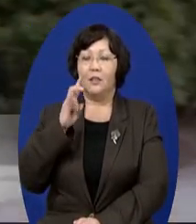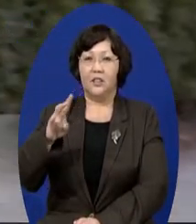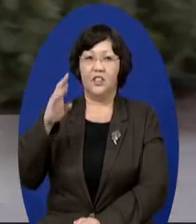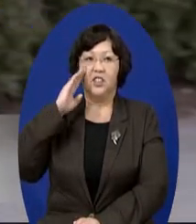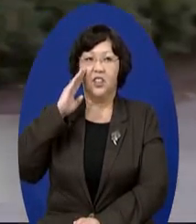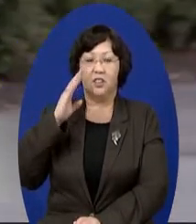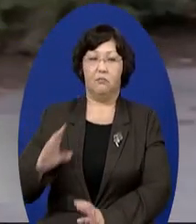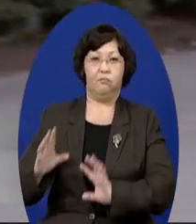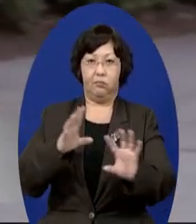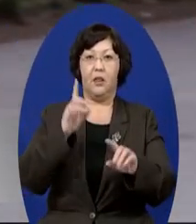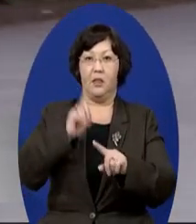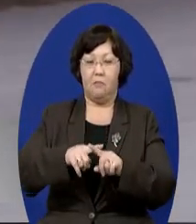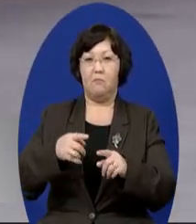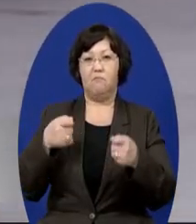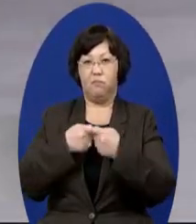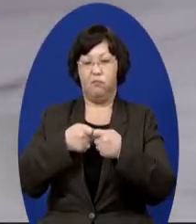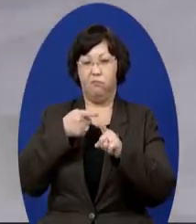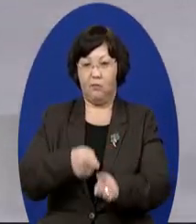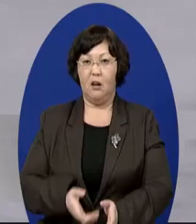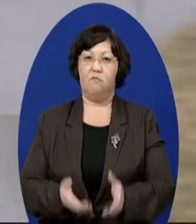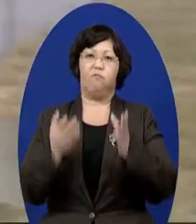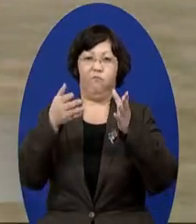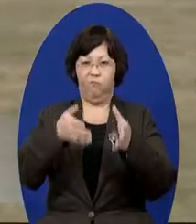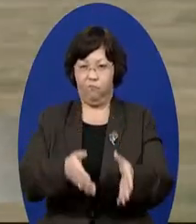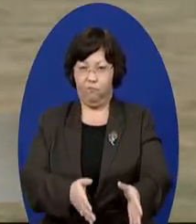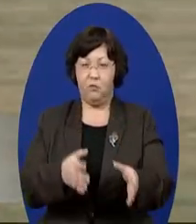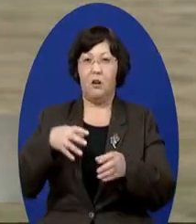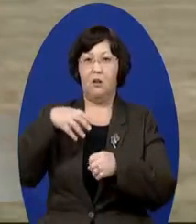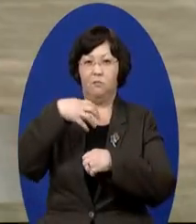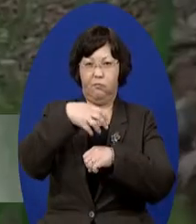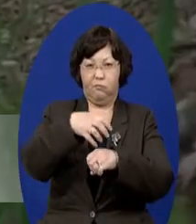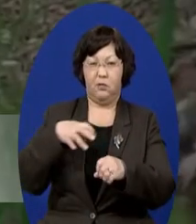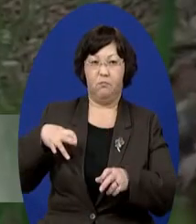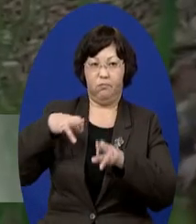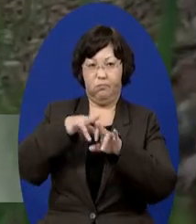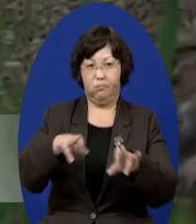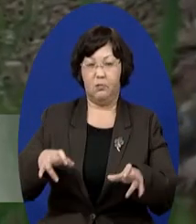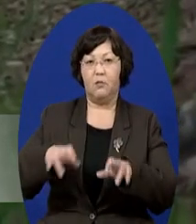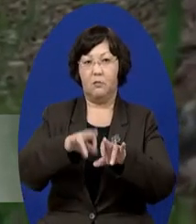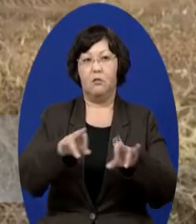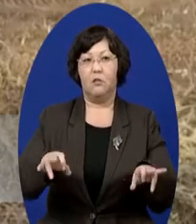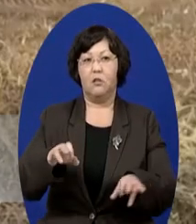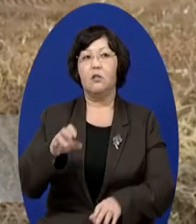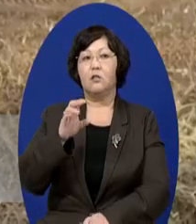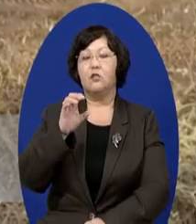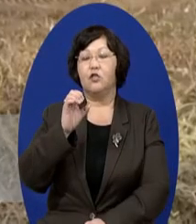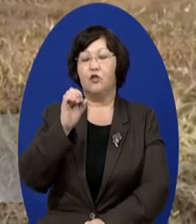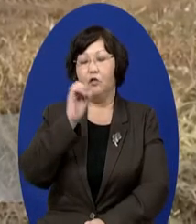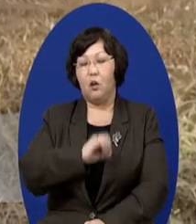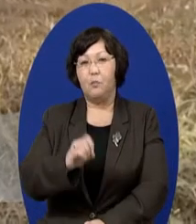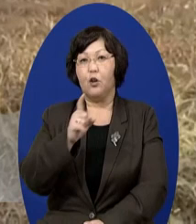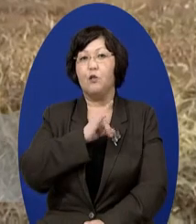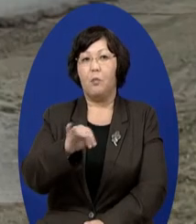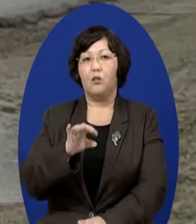гадна байлдааны хөлөг онгоц болон нисэх онгоцуудыг Балтийн болон Зүүн Европ дахь НАТОгийн холбоотнуудад байршуулах талаар хэлэлцэж байна. Энэ